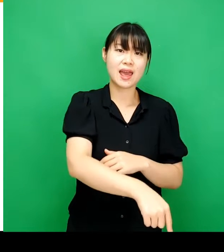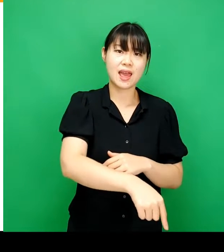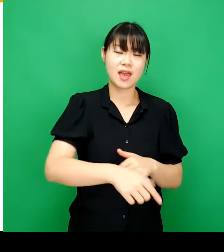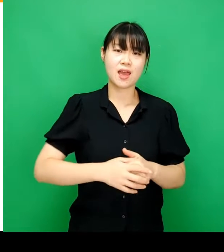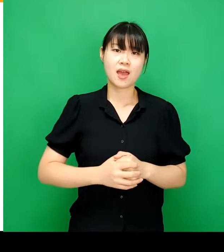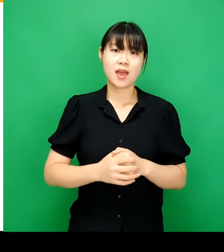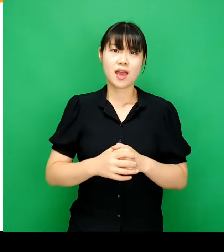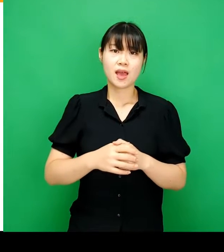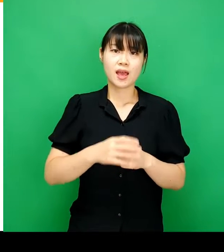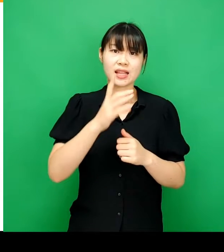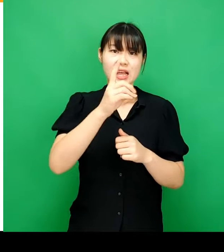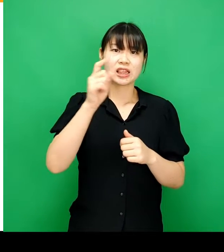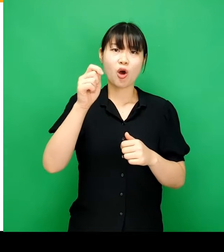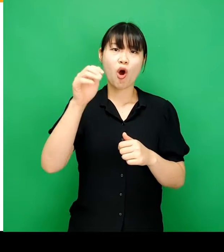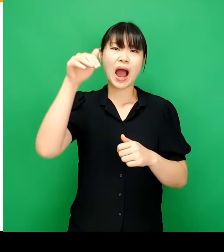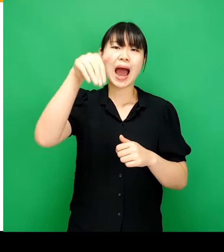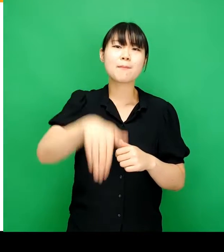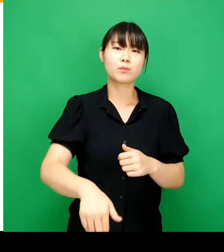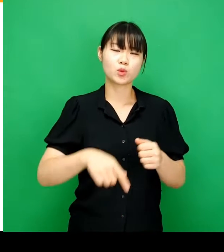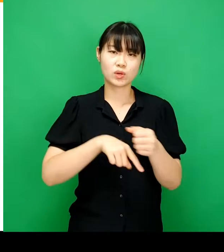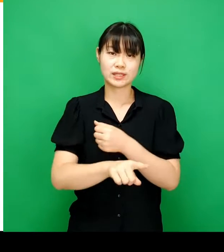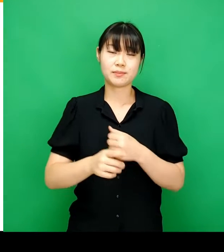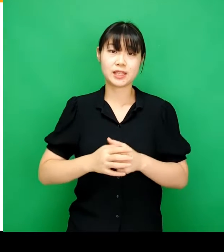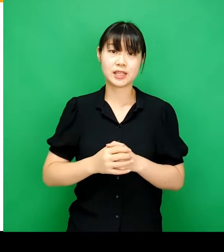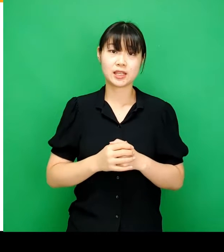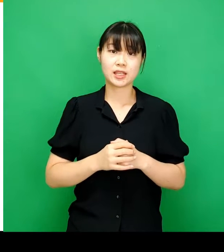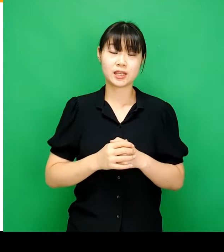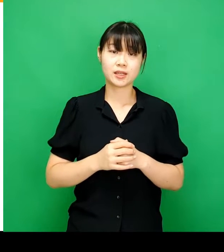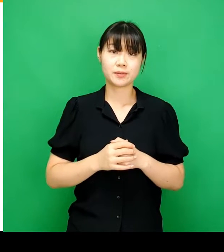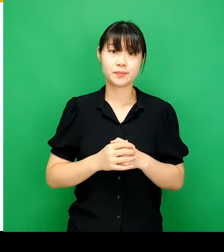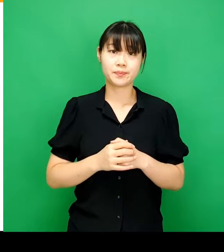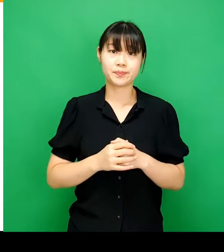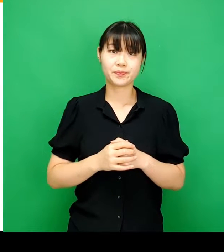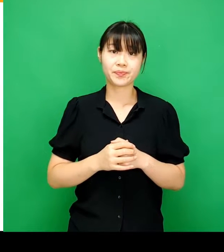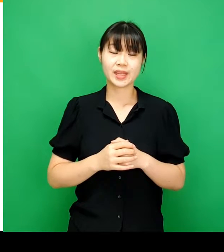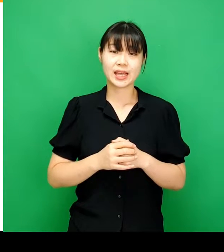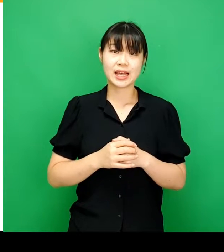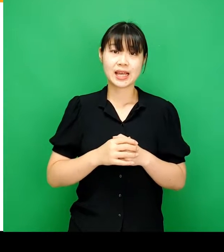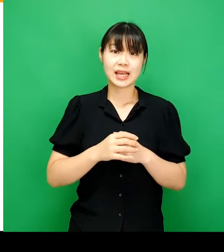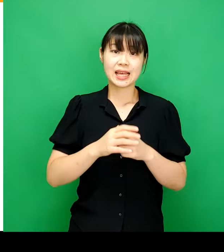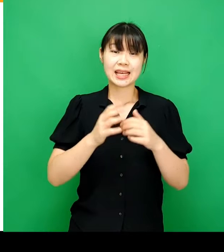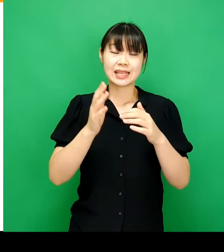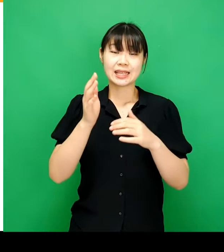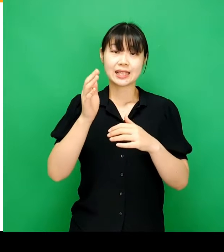그래프는 오른쪽 아래를 가리킵니다. 데이터가 감소했다는 뜻입니다.